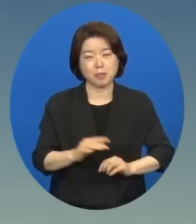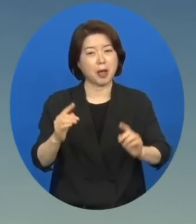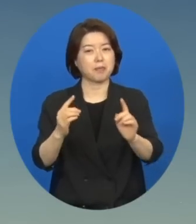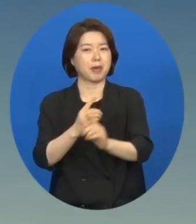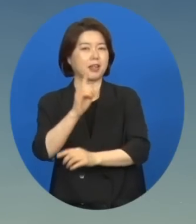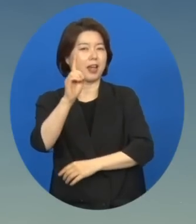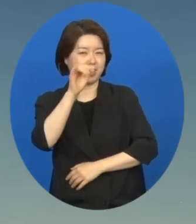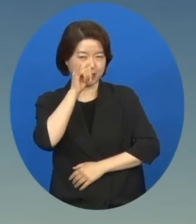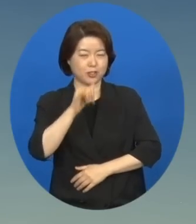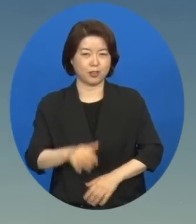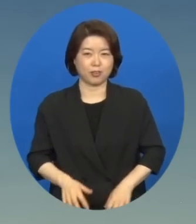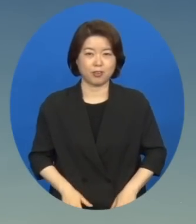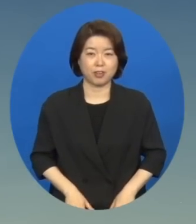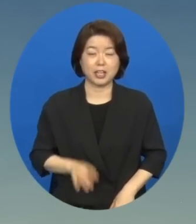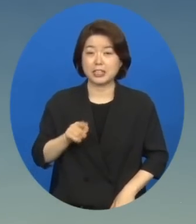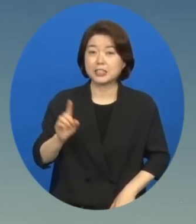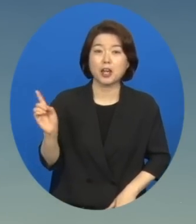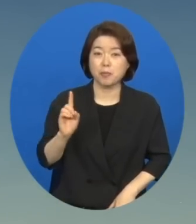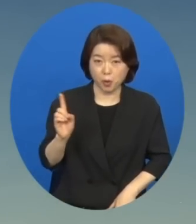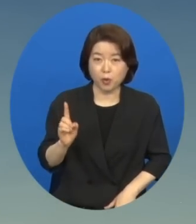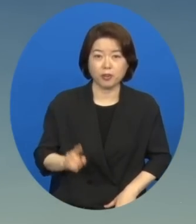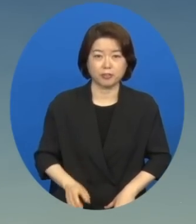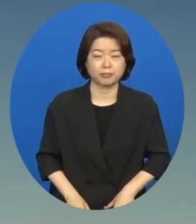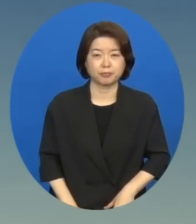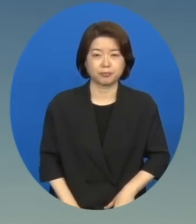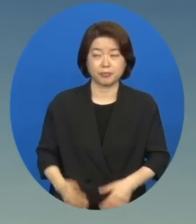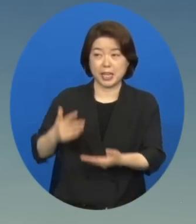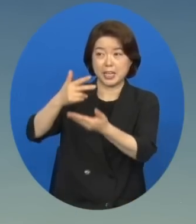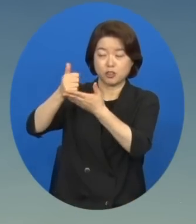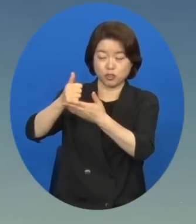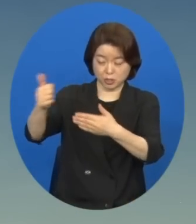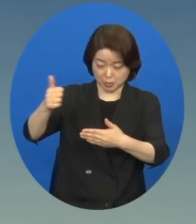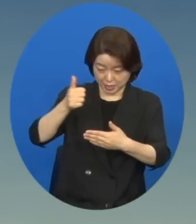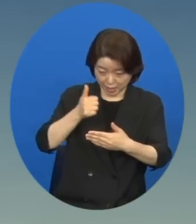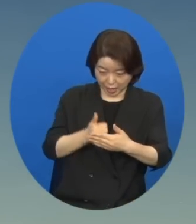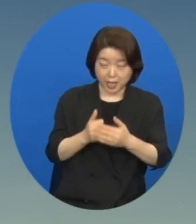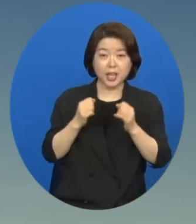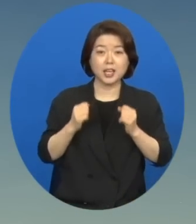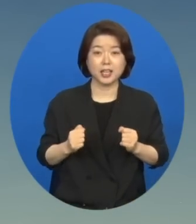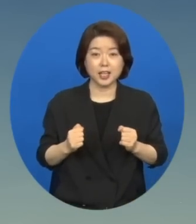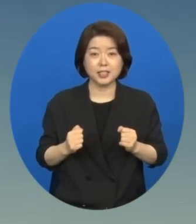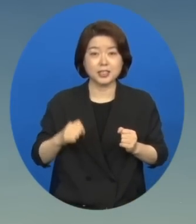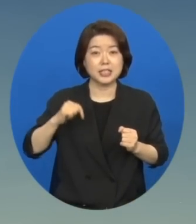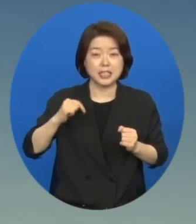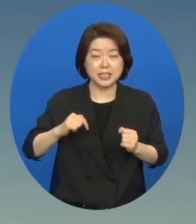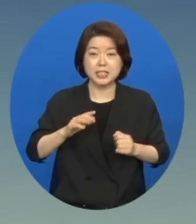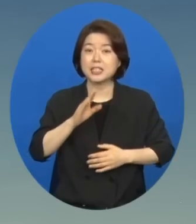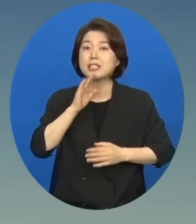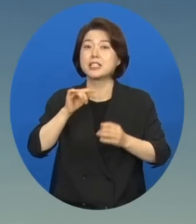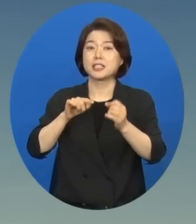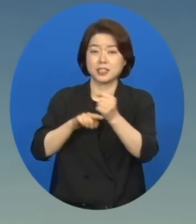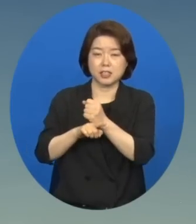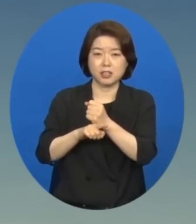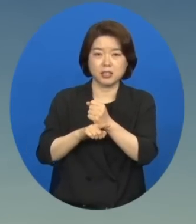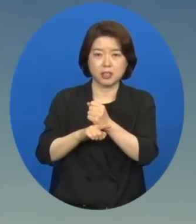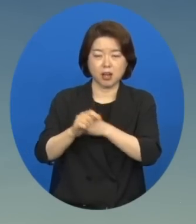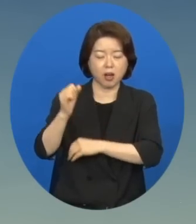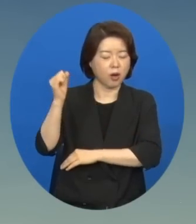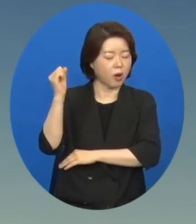하나가 있었어요. 그게 무엇이냐면 주님이 내 안에 계시다고 하는 이 진리가